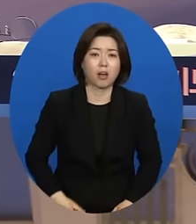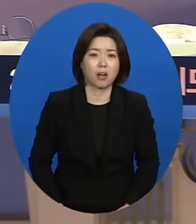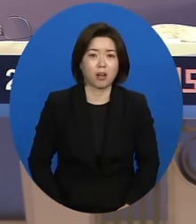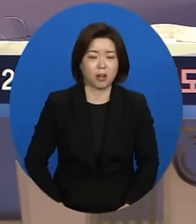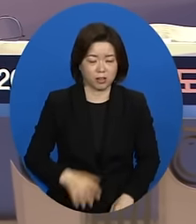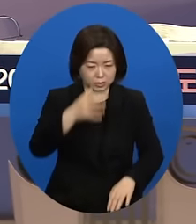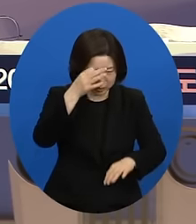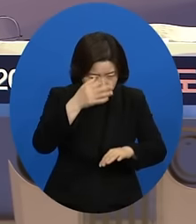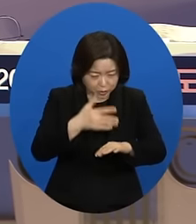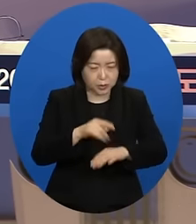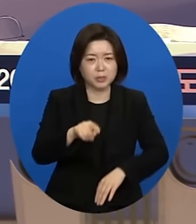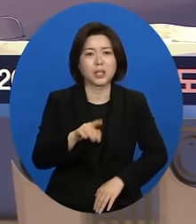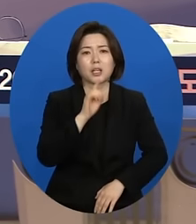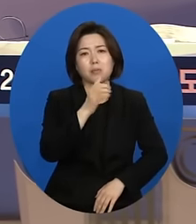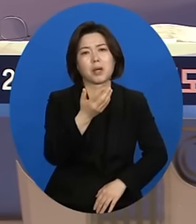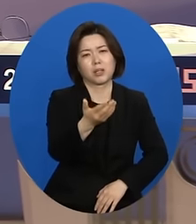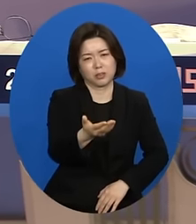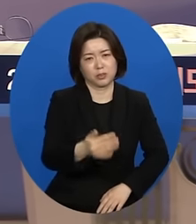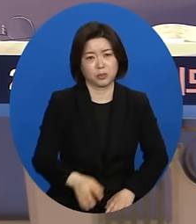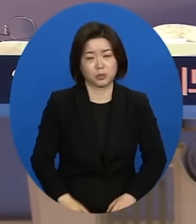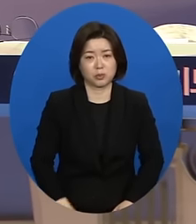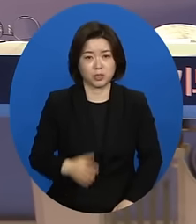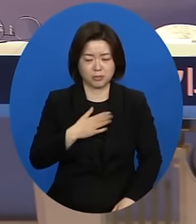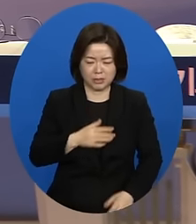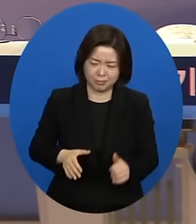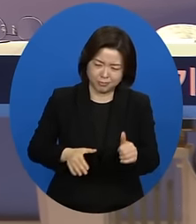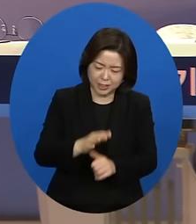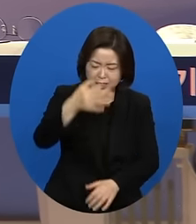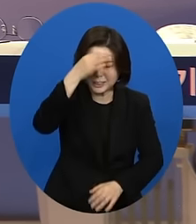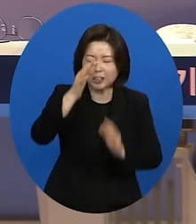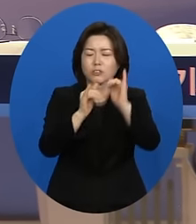죄송합니다. 이런 말까지 제가 해서. 저 살인 기술자입니다.